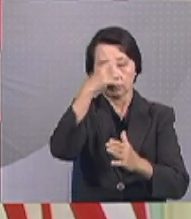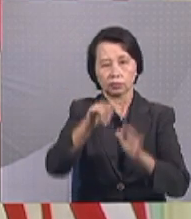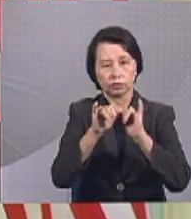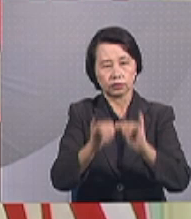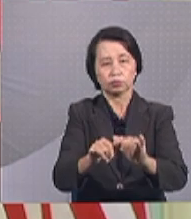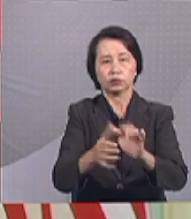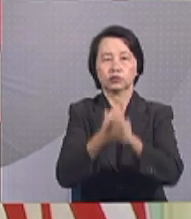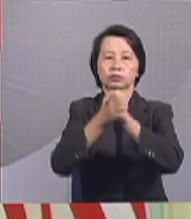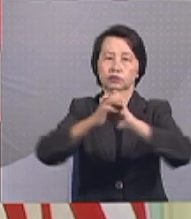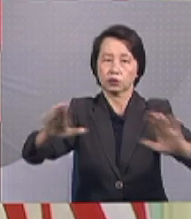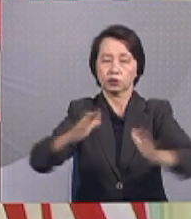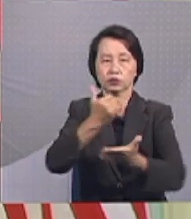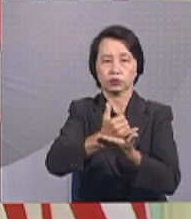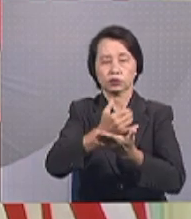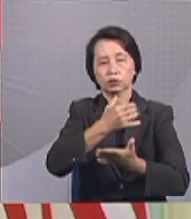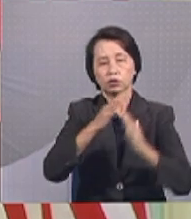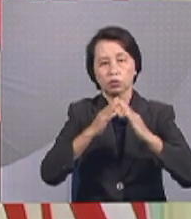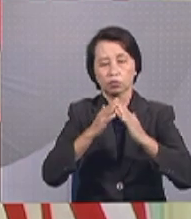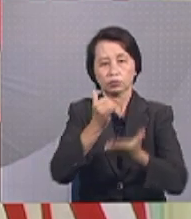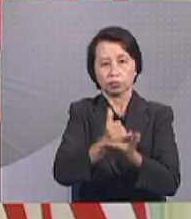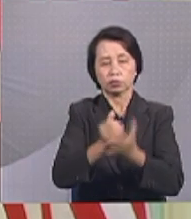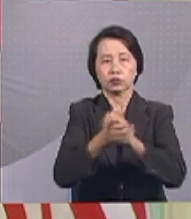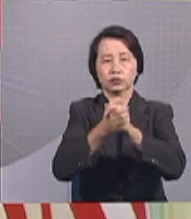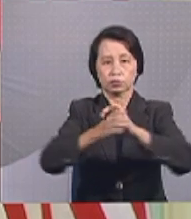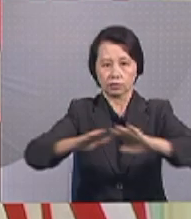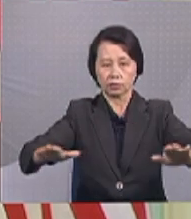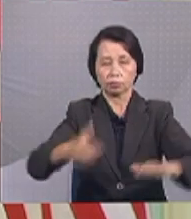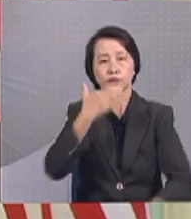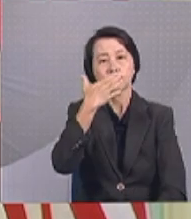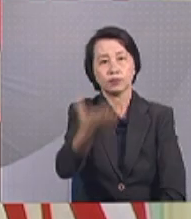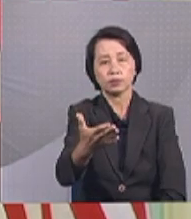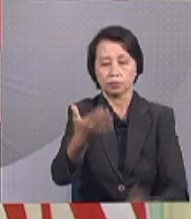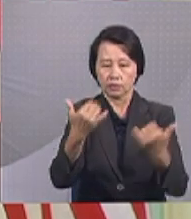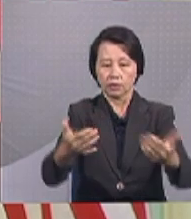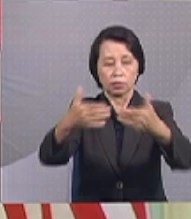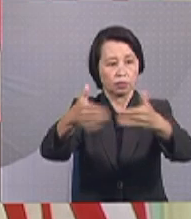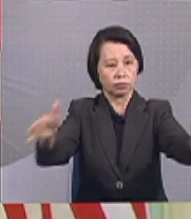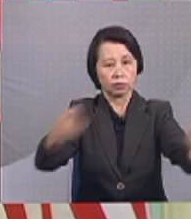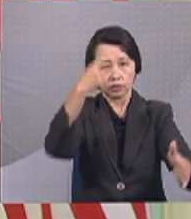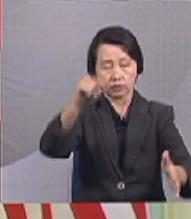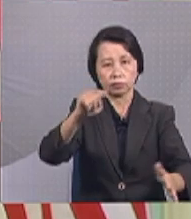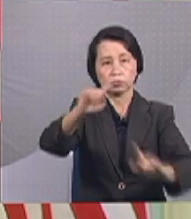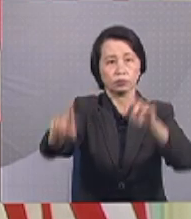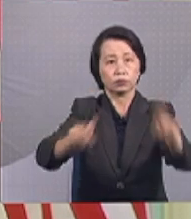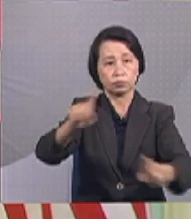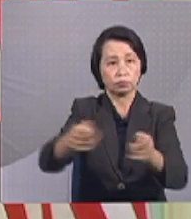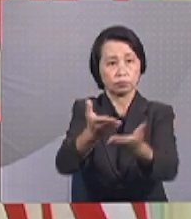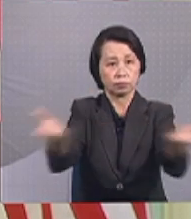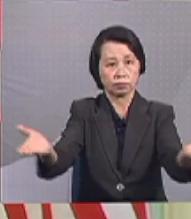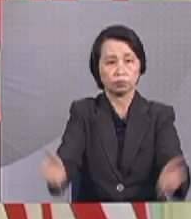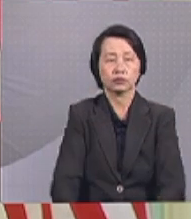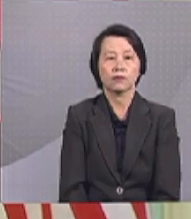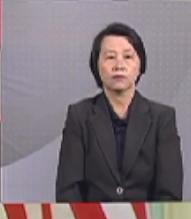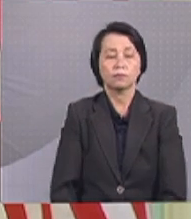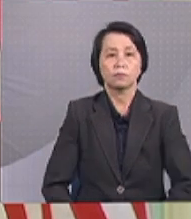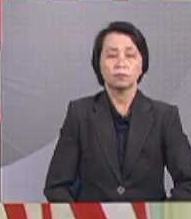terus kekal selamat. Stay home, stay safe. Terima kasih. Saya buka kepada soalan.